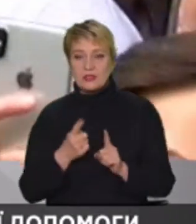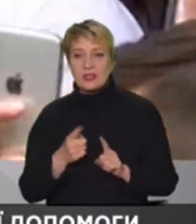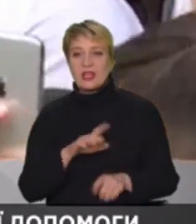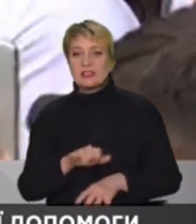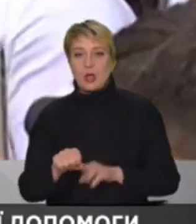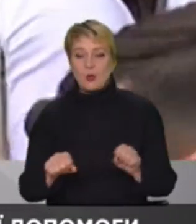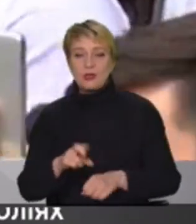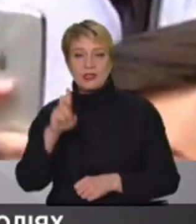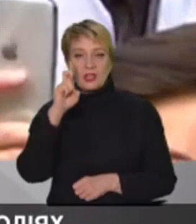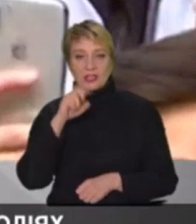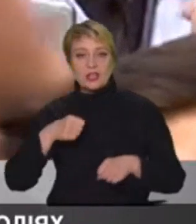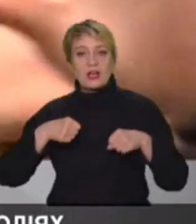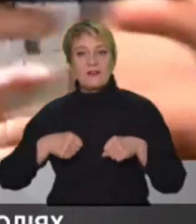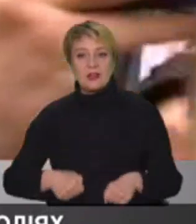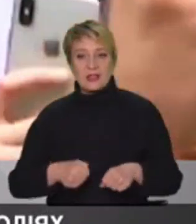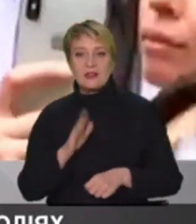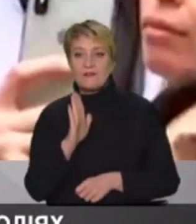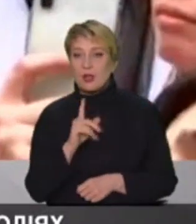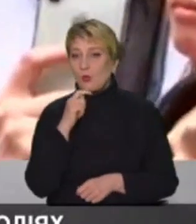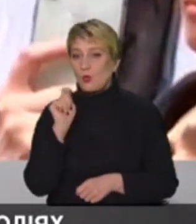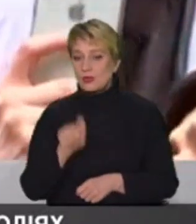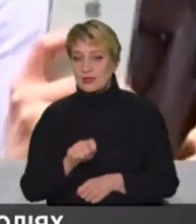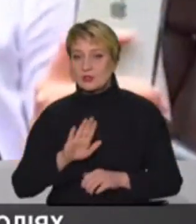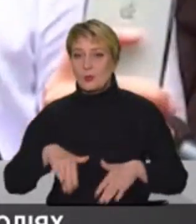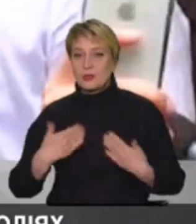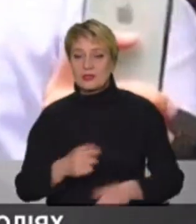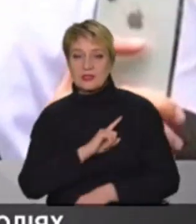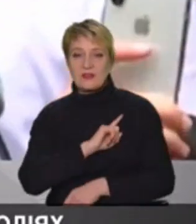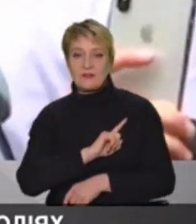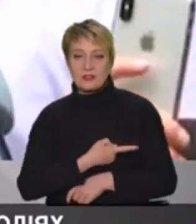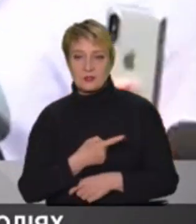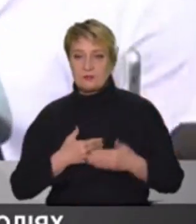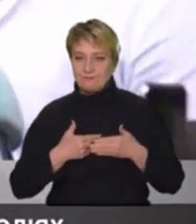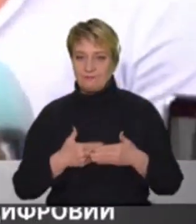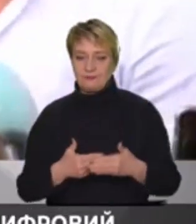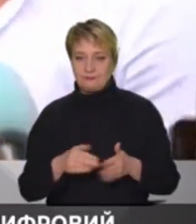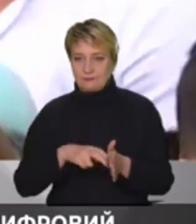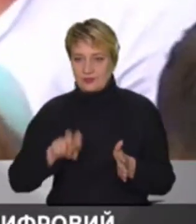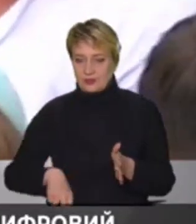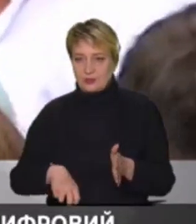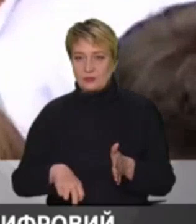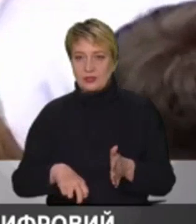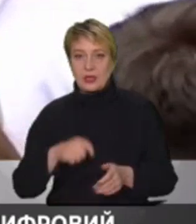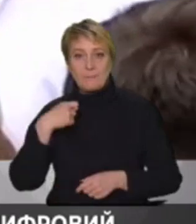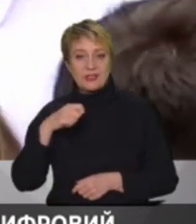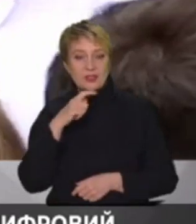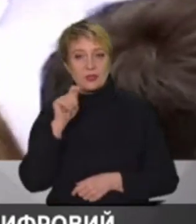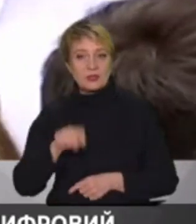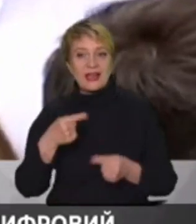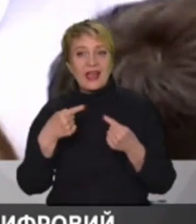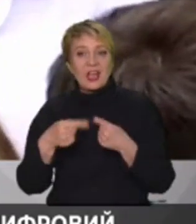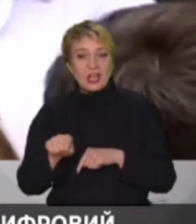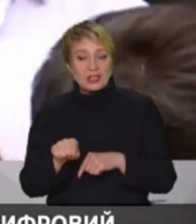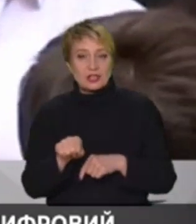державної влади в Україні. Він пропонував фізично усунути президента України та інших високопосадовців держави, а